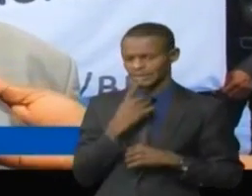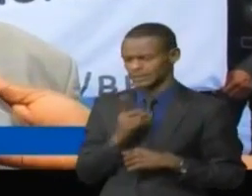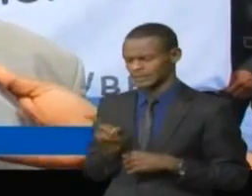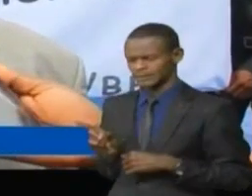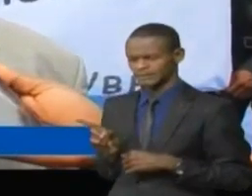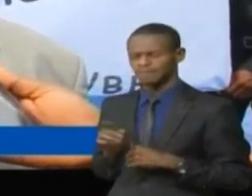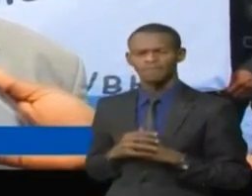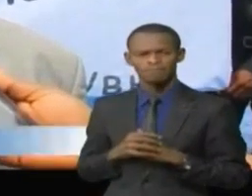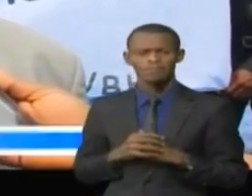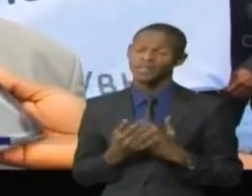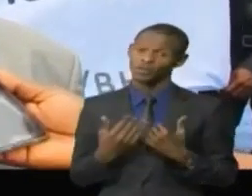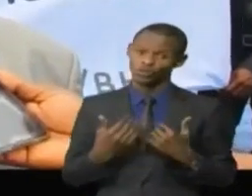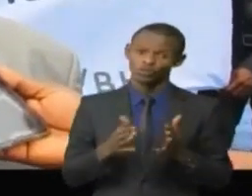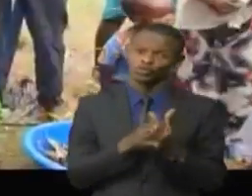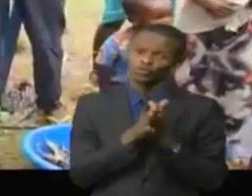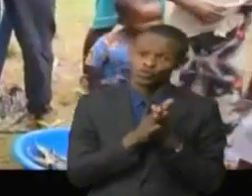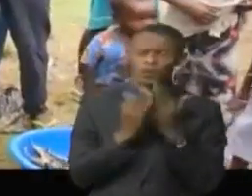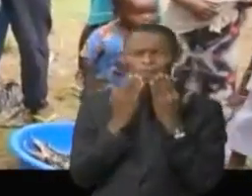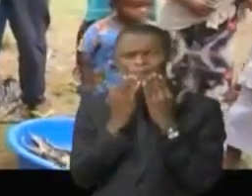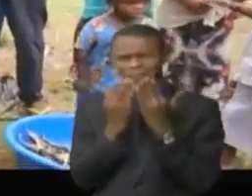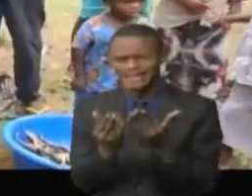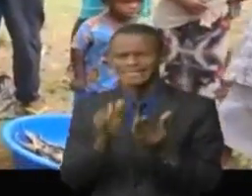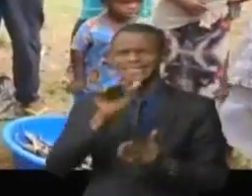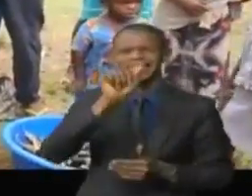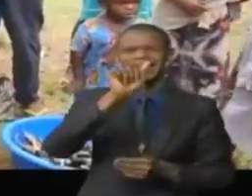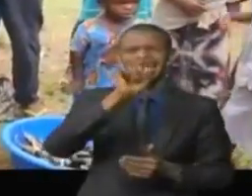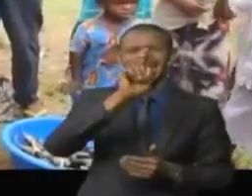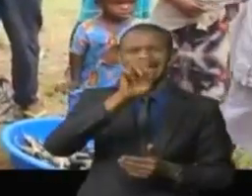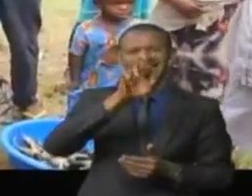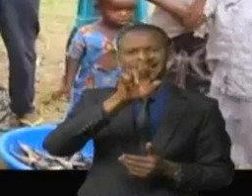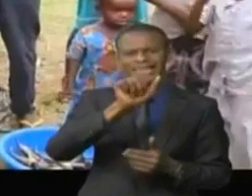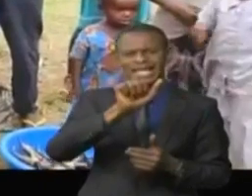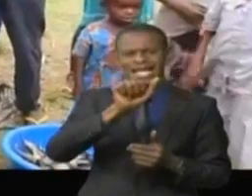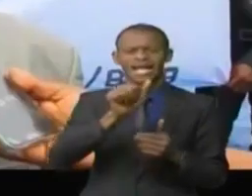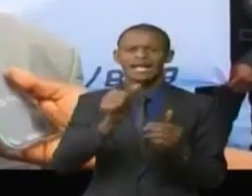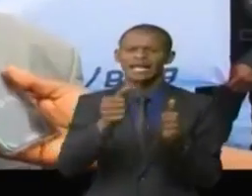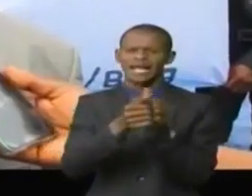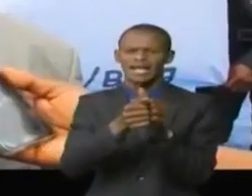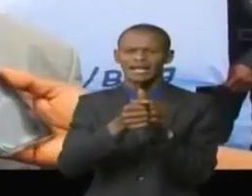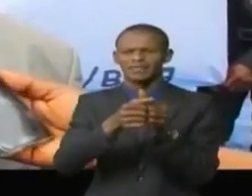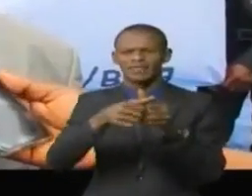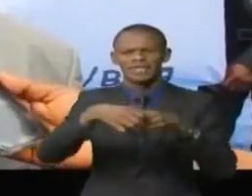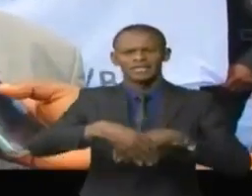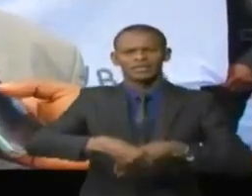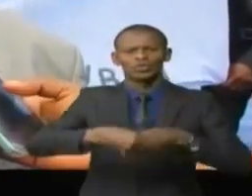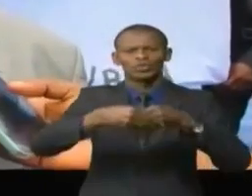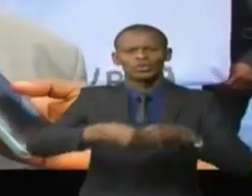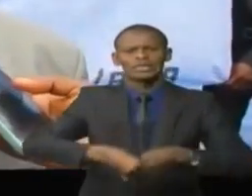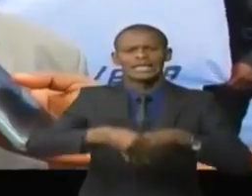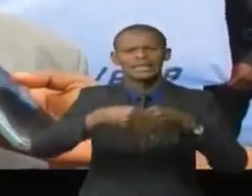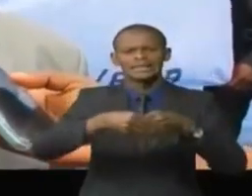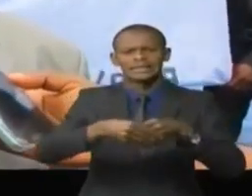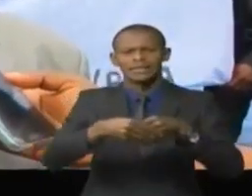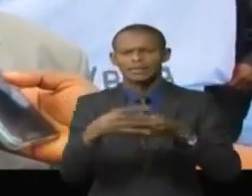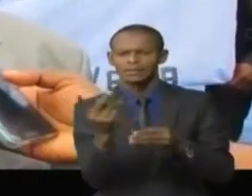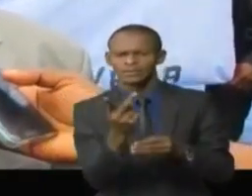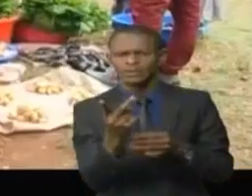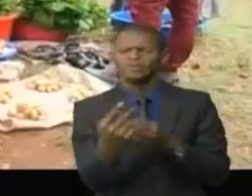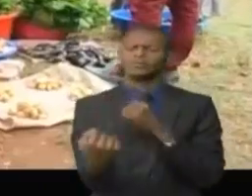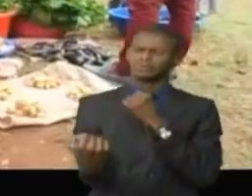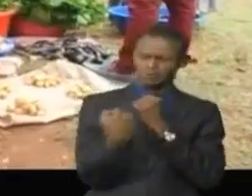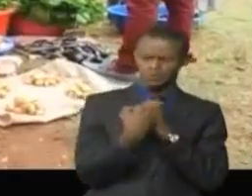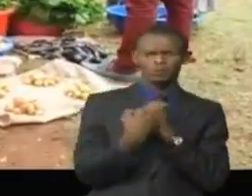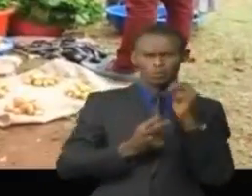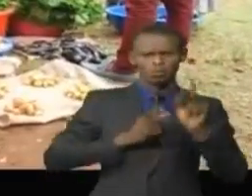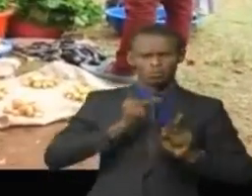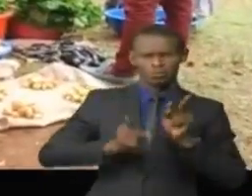USAID et en tant que partenaire de l'État, ils ont pu aider notre population à pouvoir aider